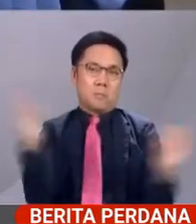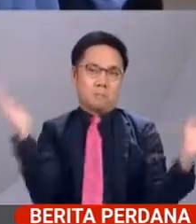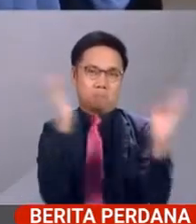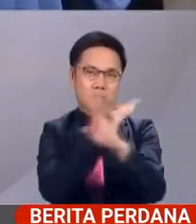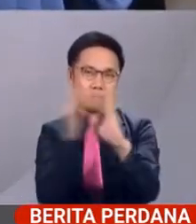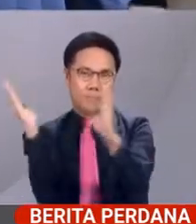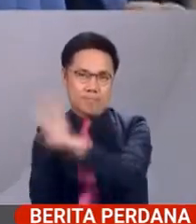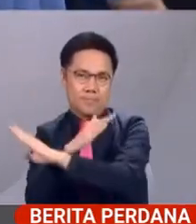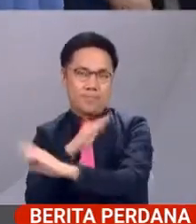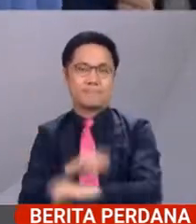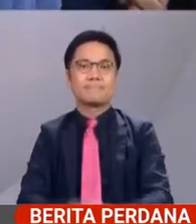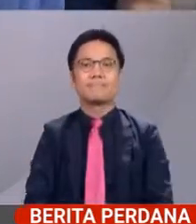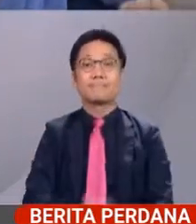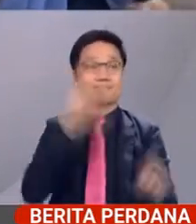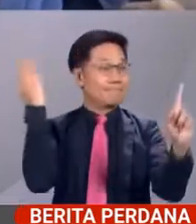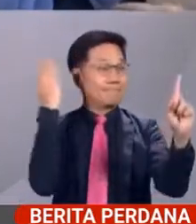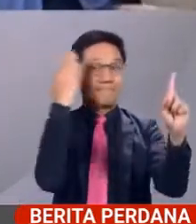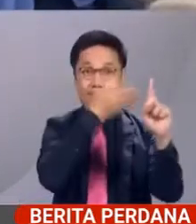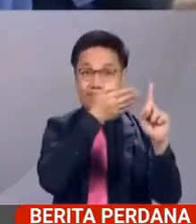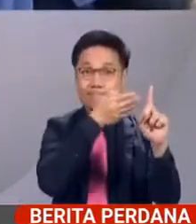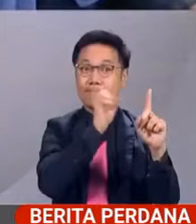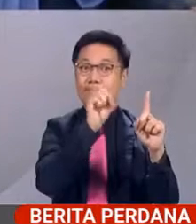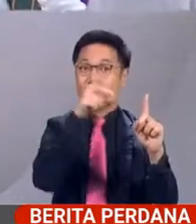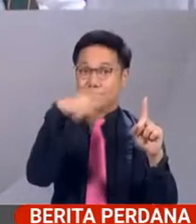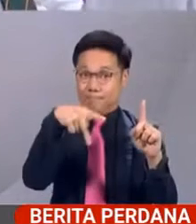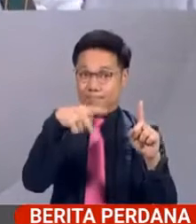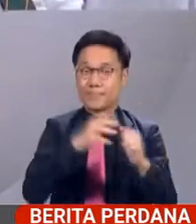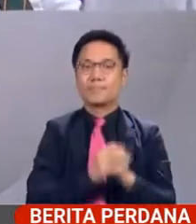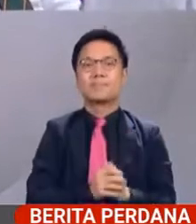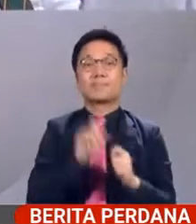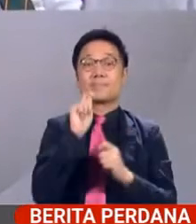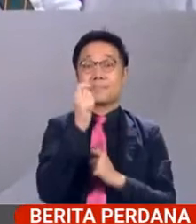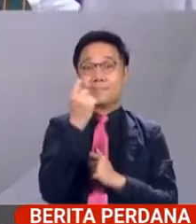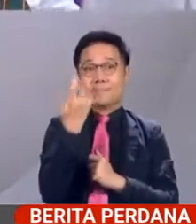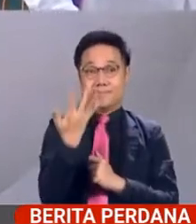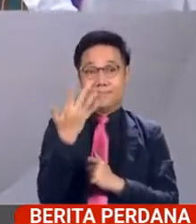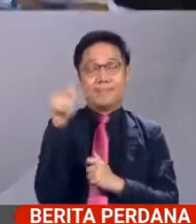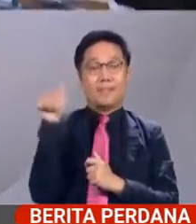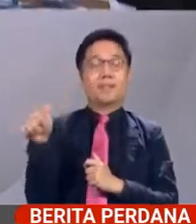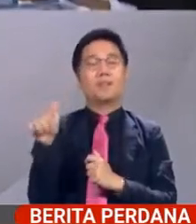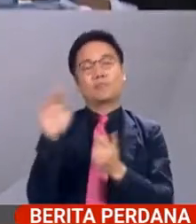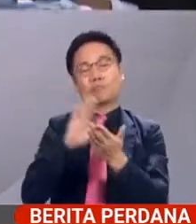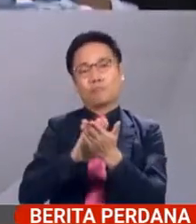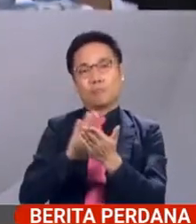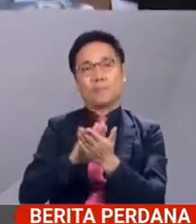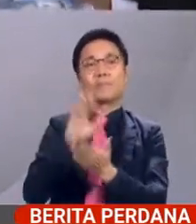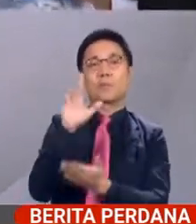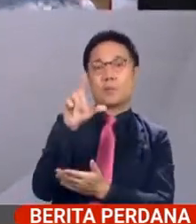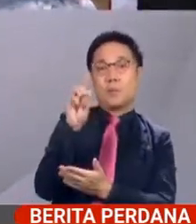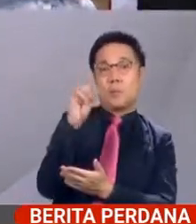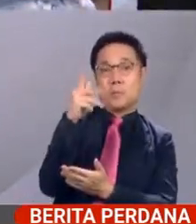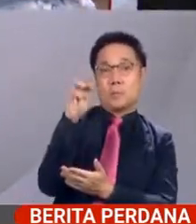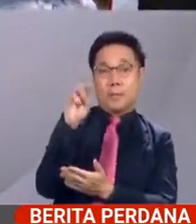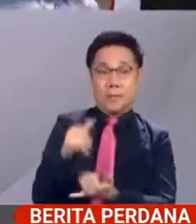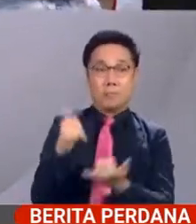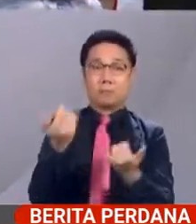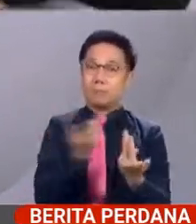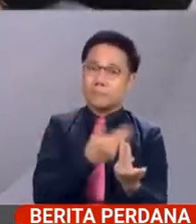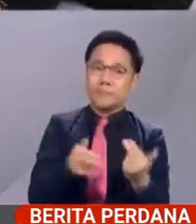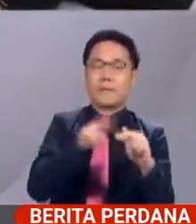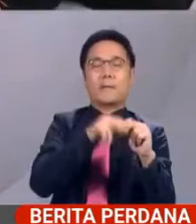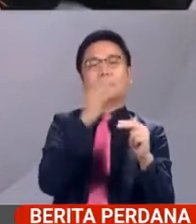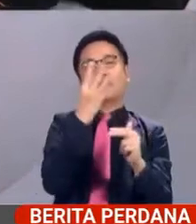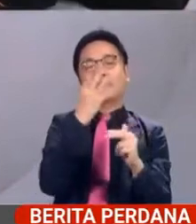Bagi mematuhi SOP ditetapkan, 9 kelas pelajar tingkatan 5 di SMK Datuk Lokman ditambah menjadi 14 kelas. Waktu rehat